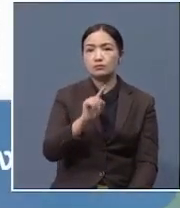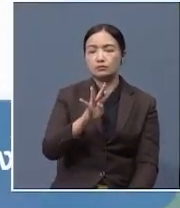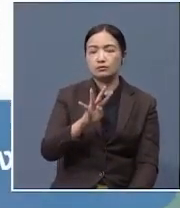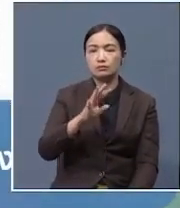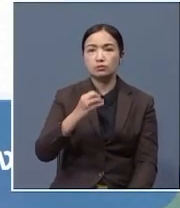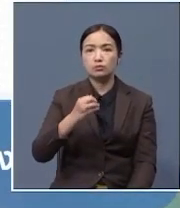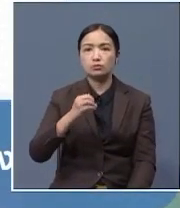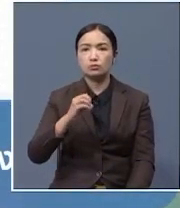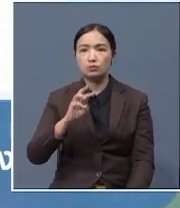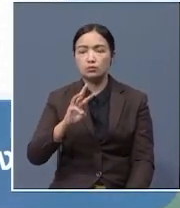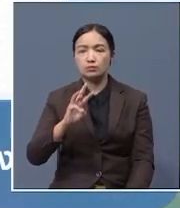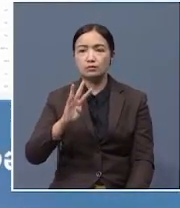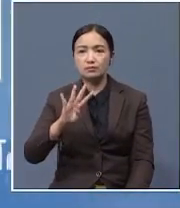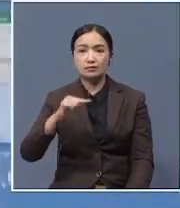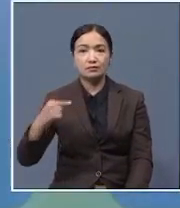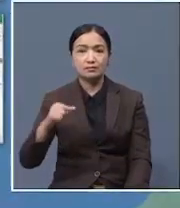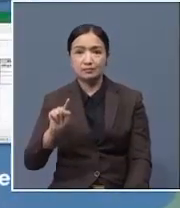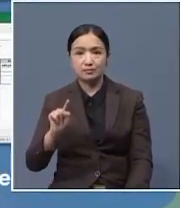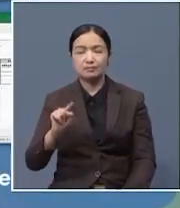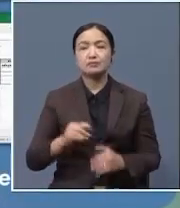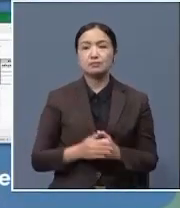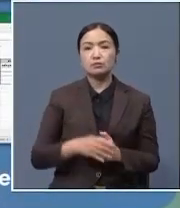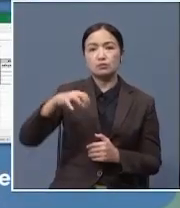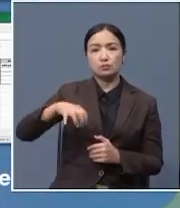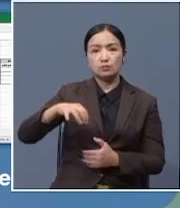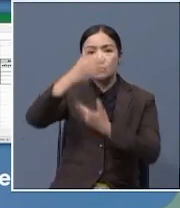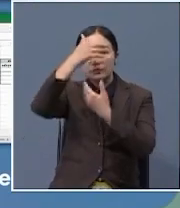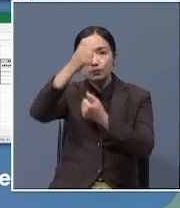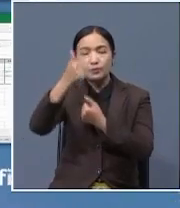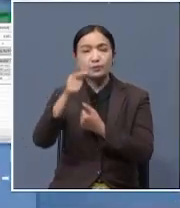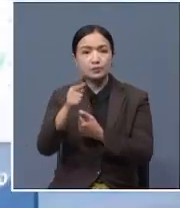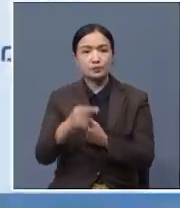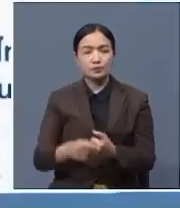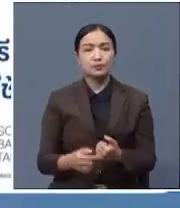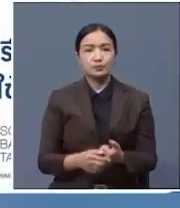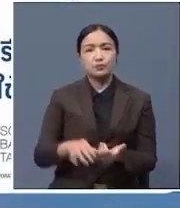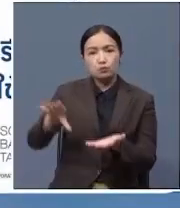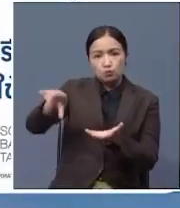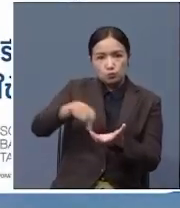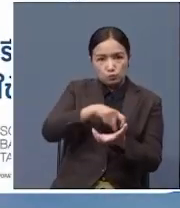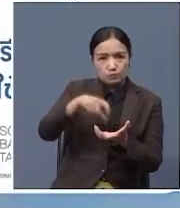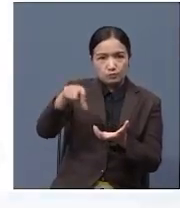14064-1 CFO และอบก.องค์กรที่สนใจสามารถดาวน์โหลดค